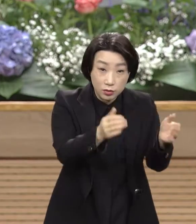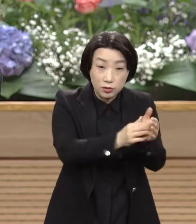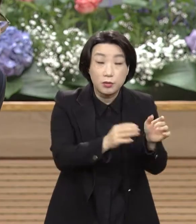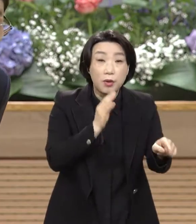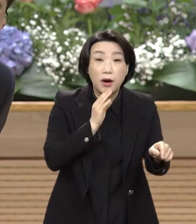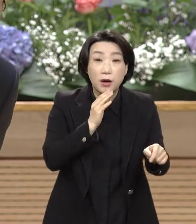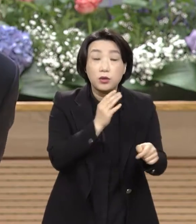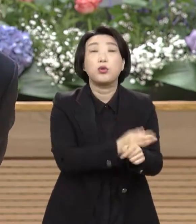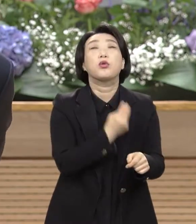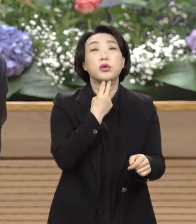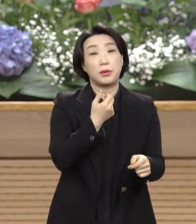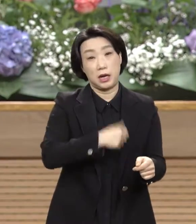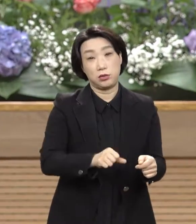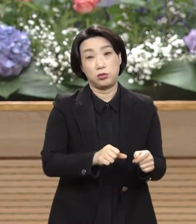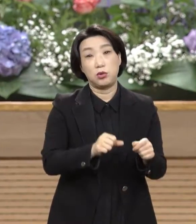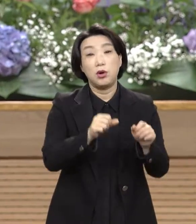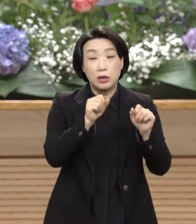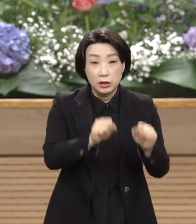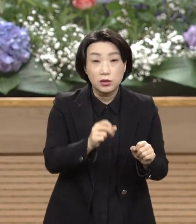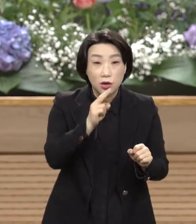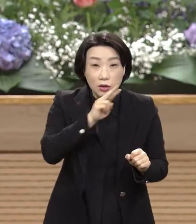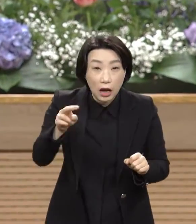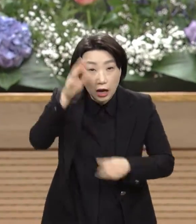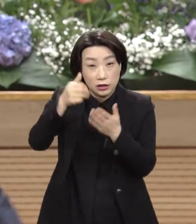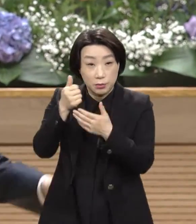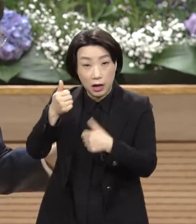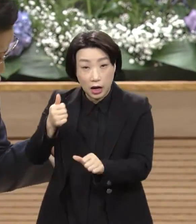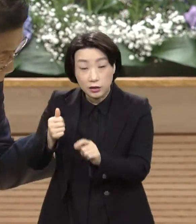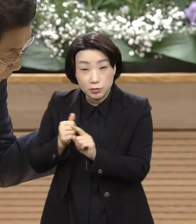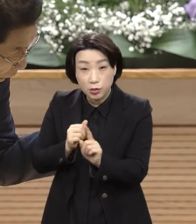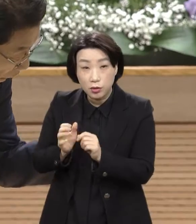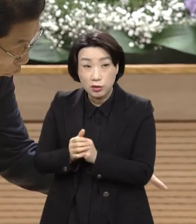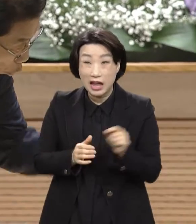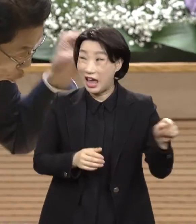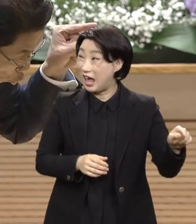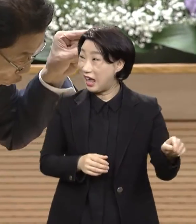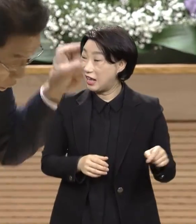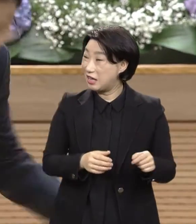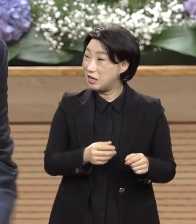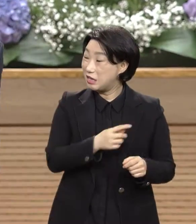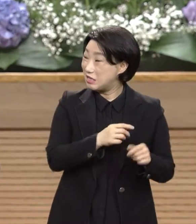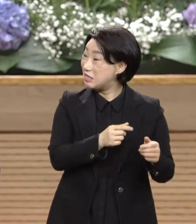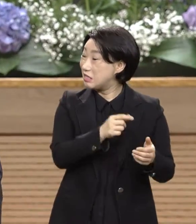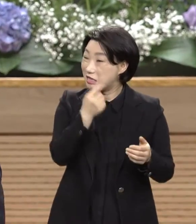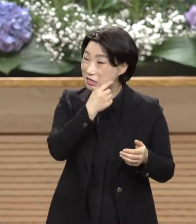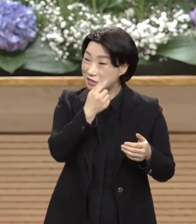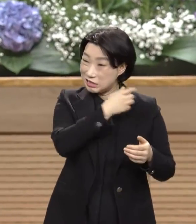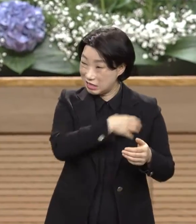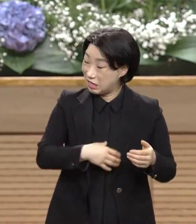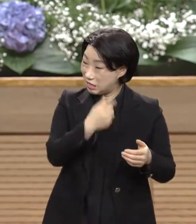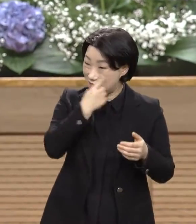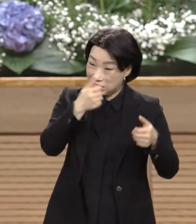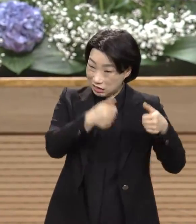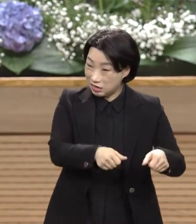아들로 있어야만이 하나님의 아들이라고 할 때 요셉의 아들은 호적의 증거로